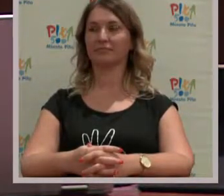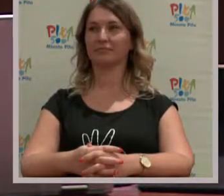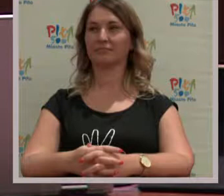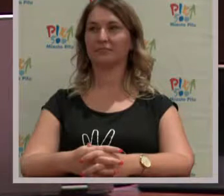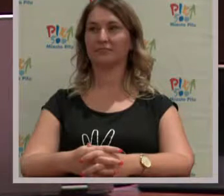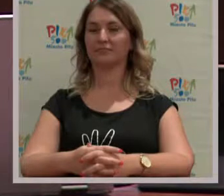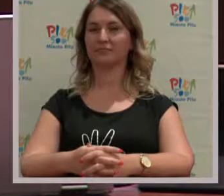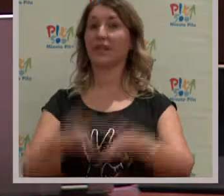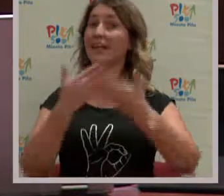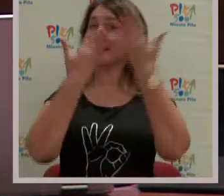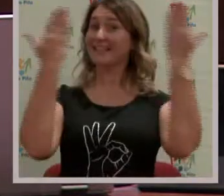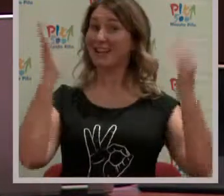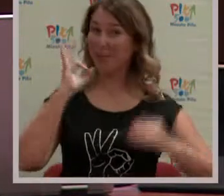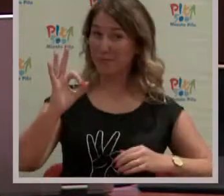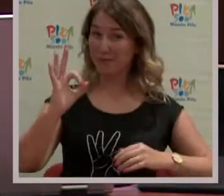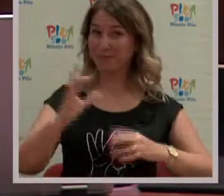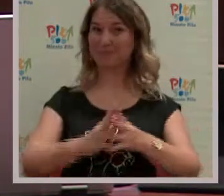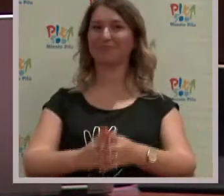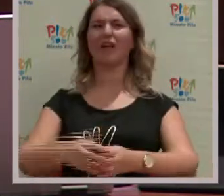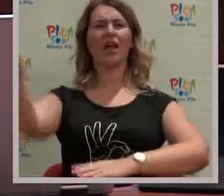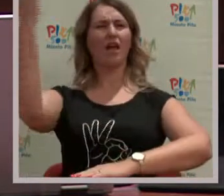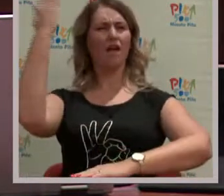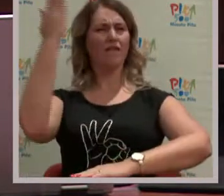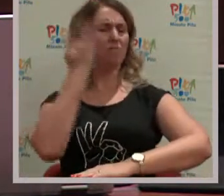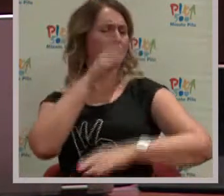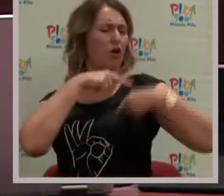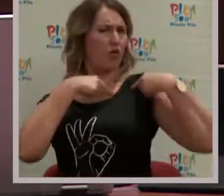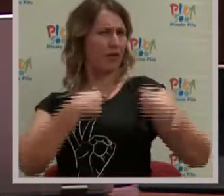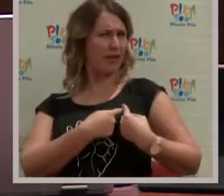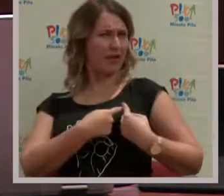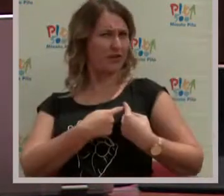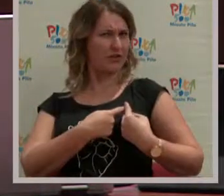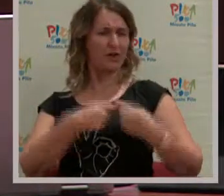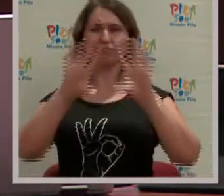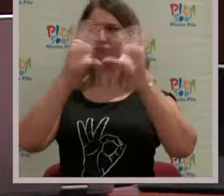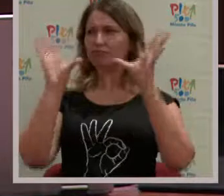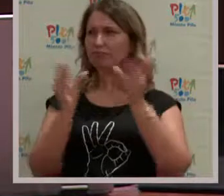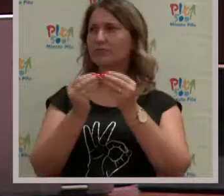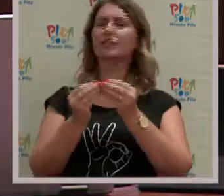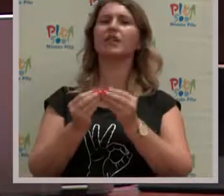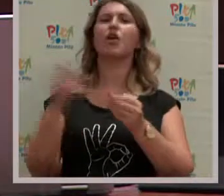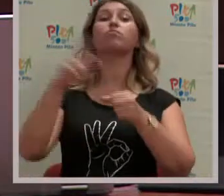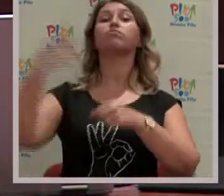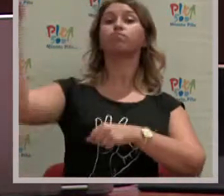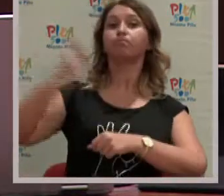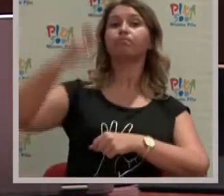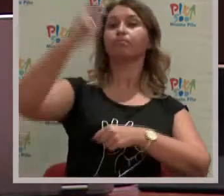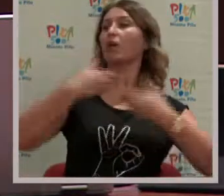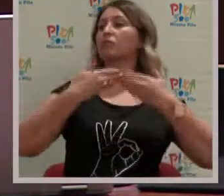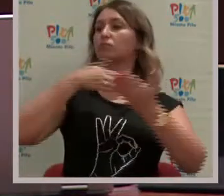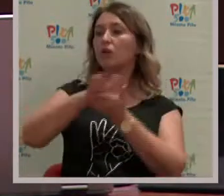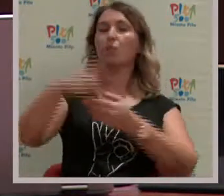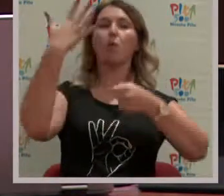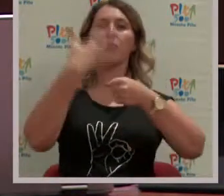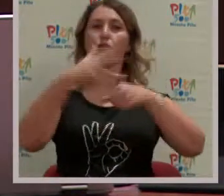Dzień dobry. Witam serdecznie państwa przybyłych naszą sesję. Tutaj otwieram 58